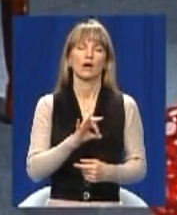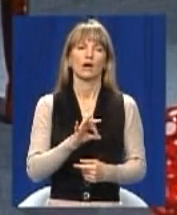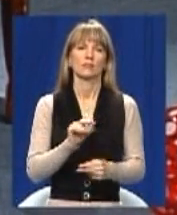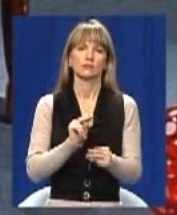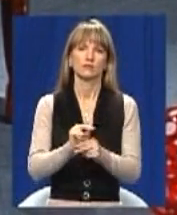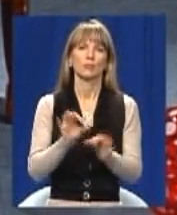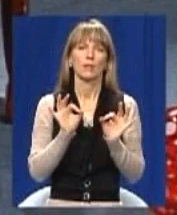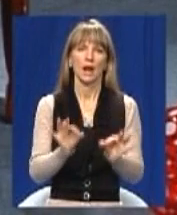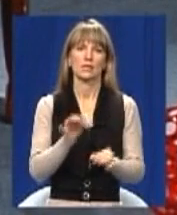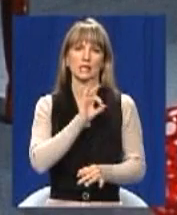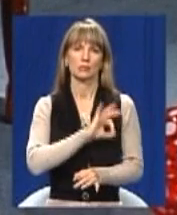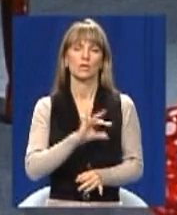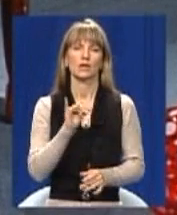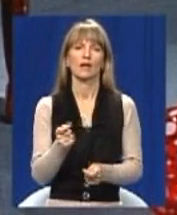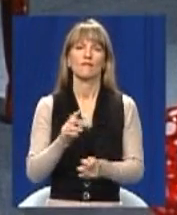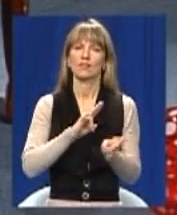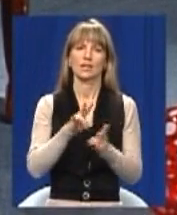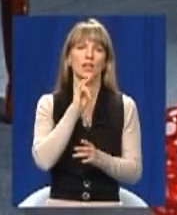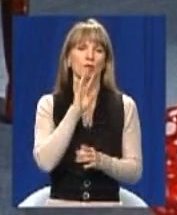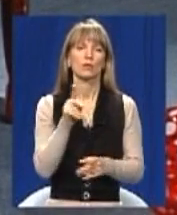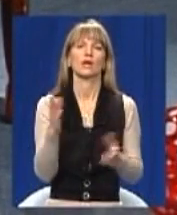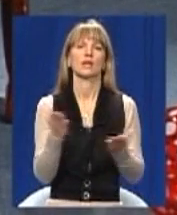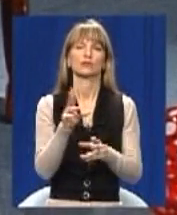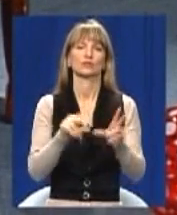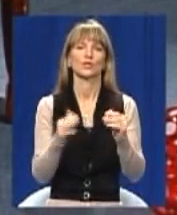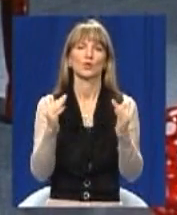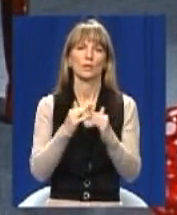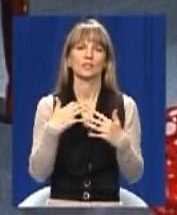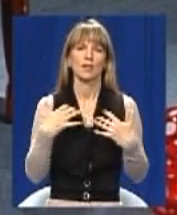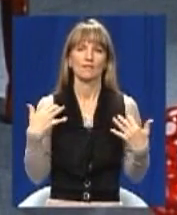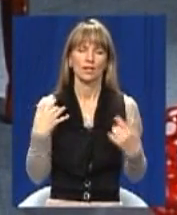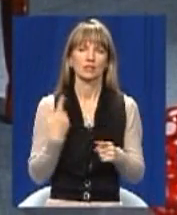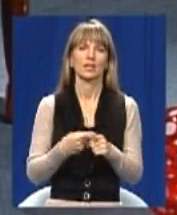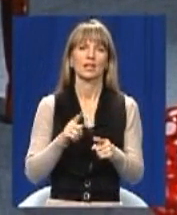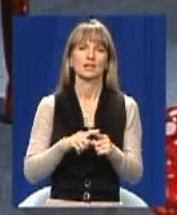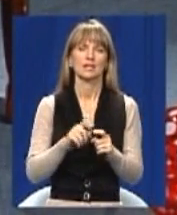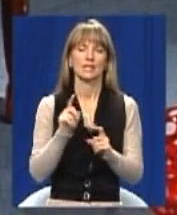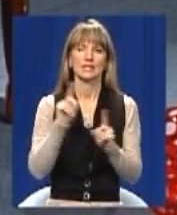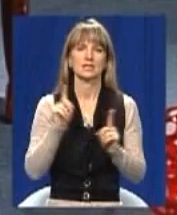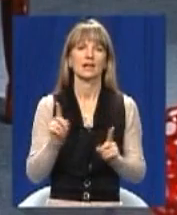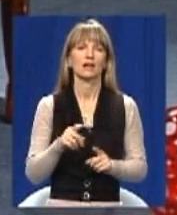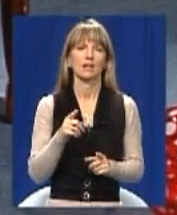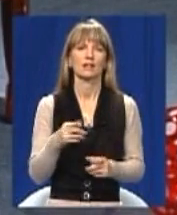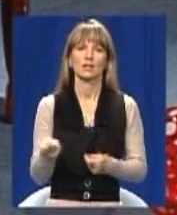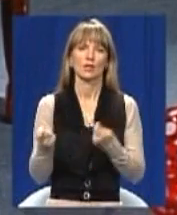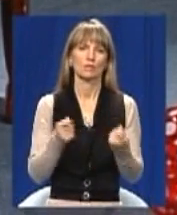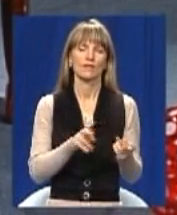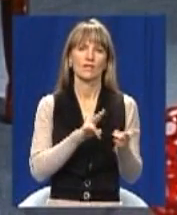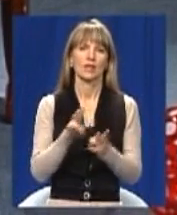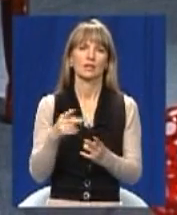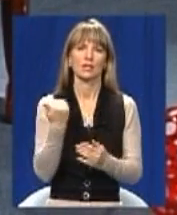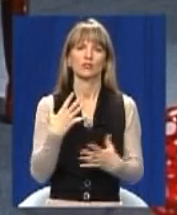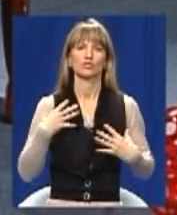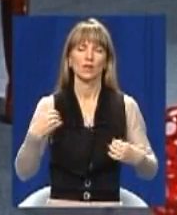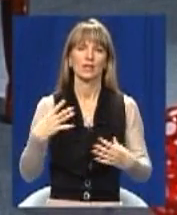вони не спричинять жодного лиха. Тож, як ти вважаєш, а з домашніми тваринами ці іскорки, вони не завдадуть шкоди там їхній